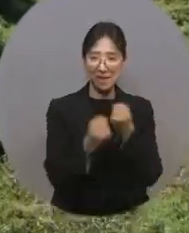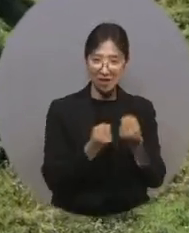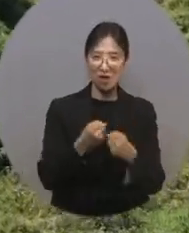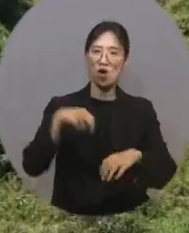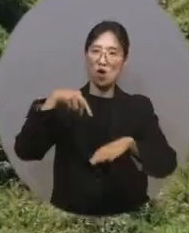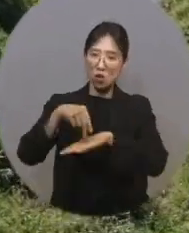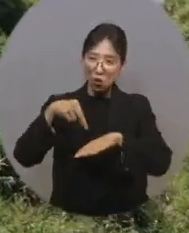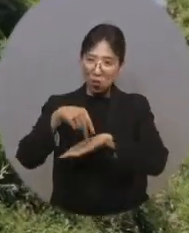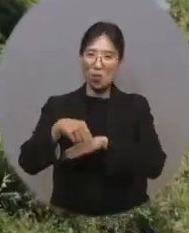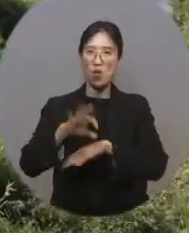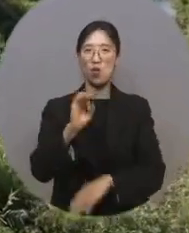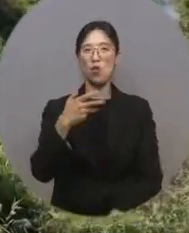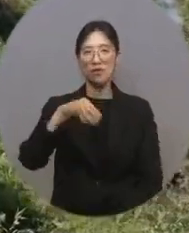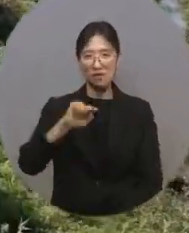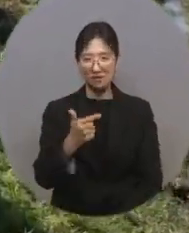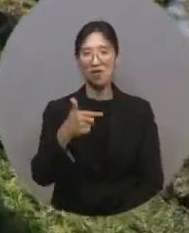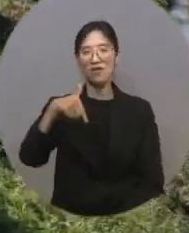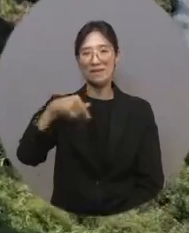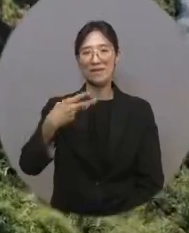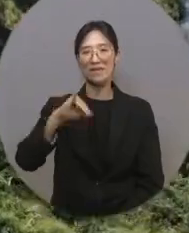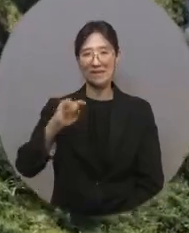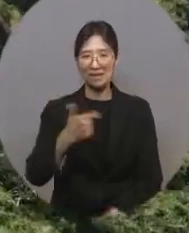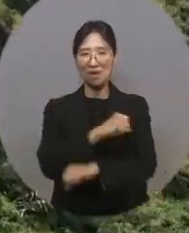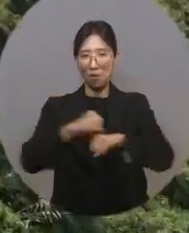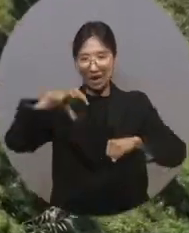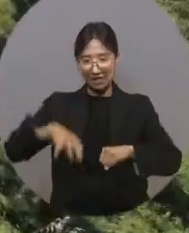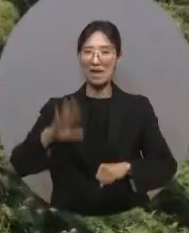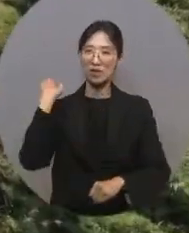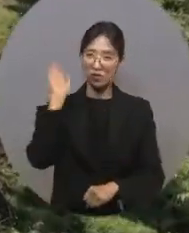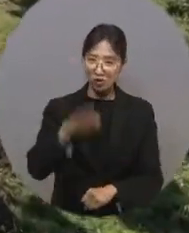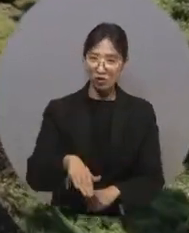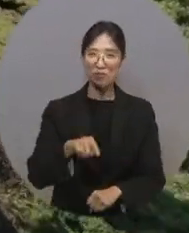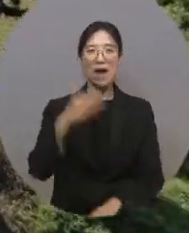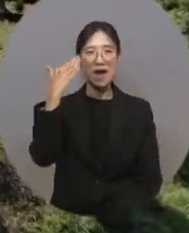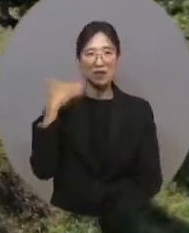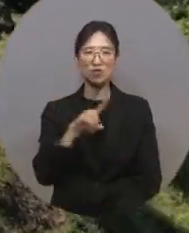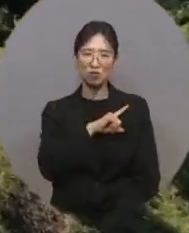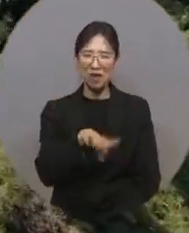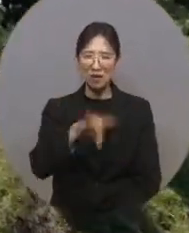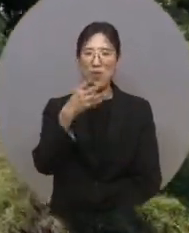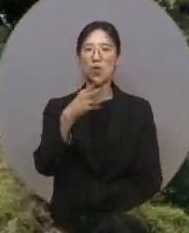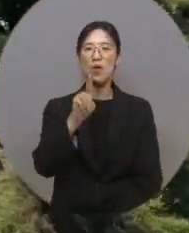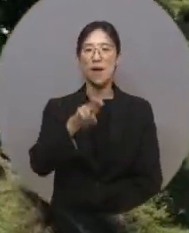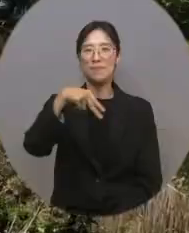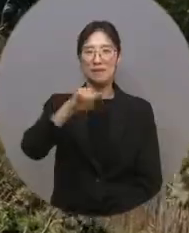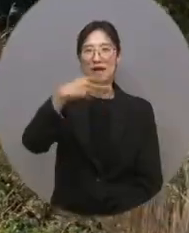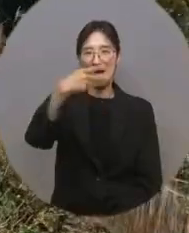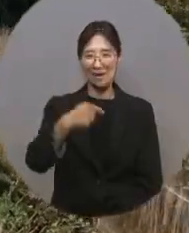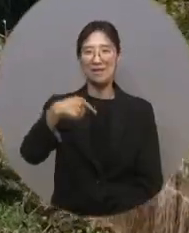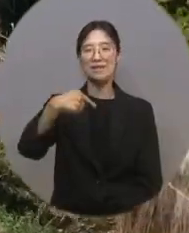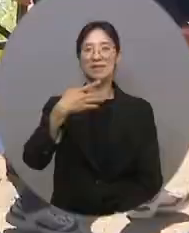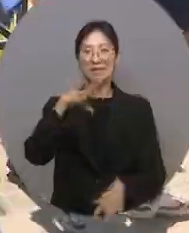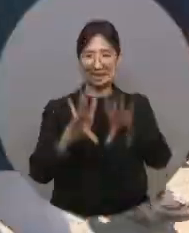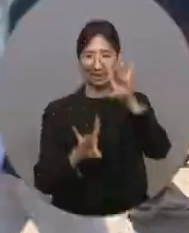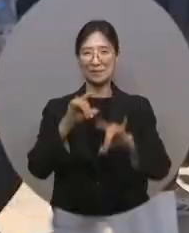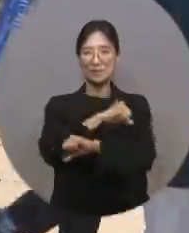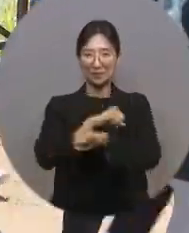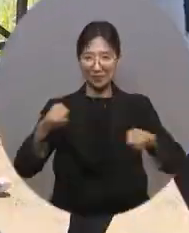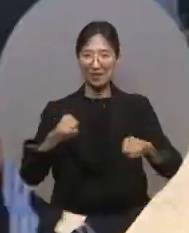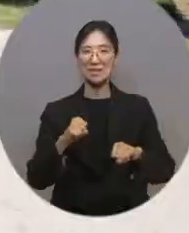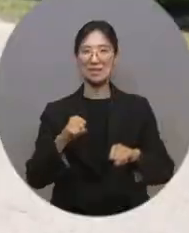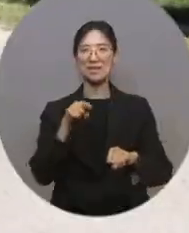도보로 오천 그린광장에서 출발해 우리나라 최초로 람사르 습지에 등록된 순천만 습지까지